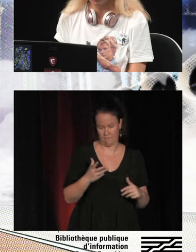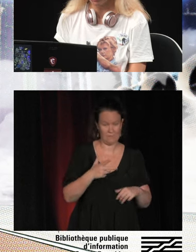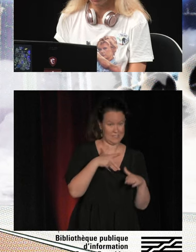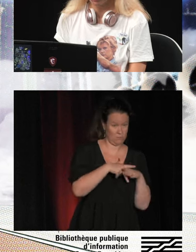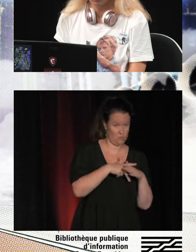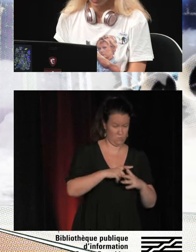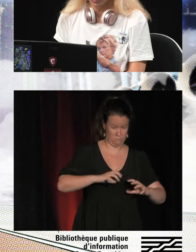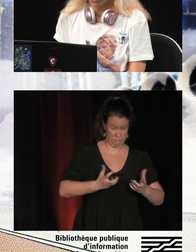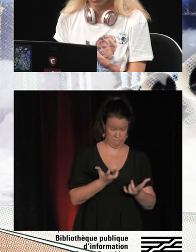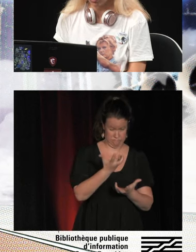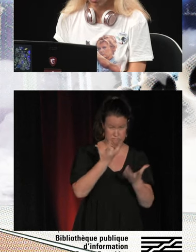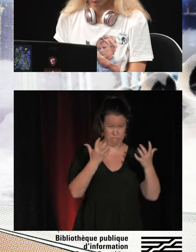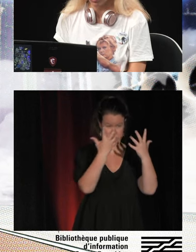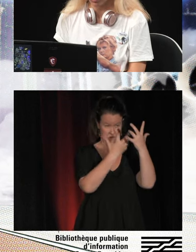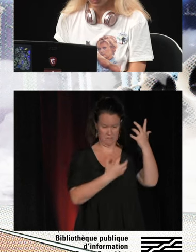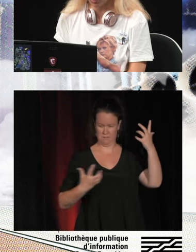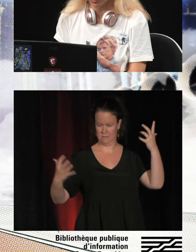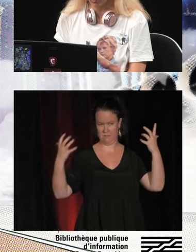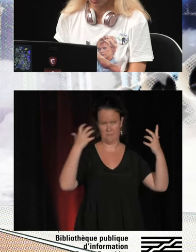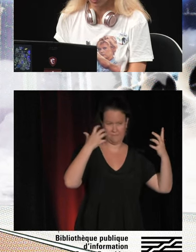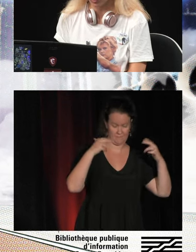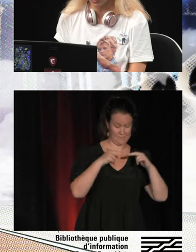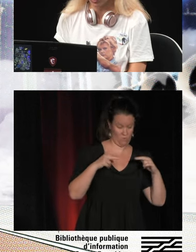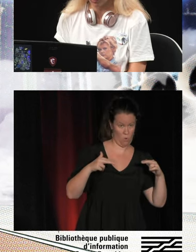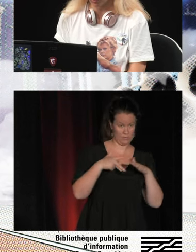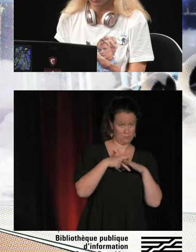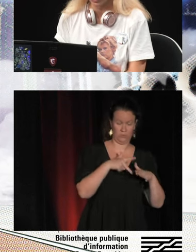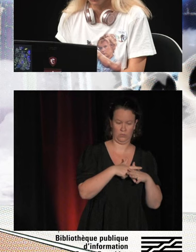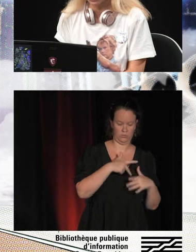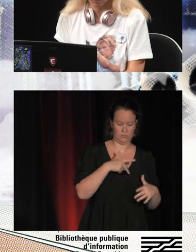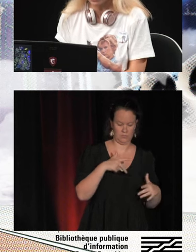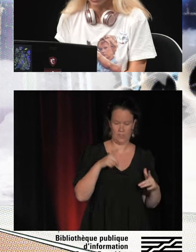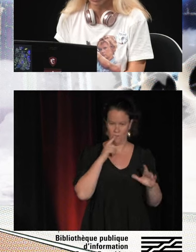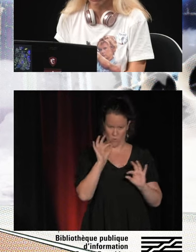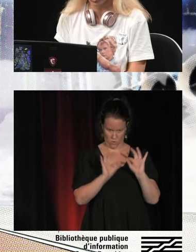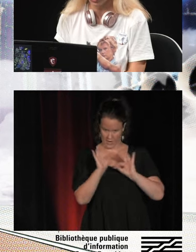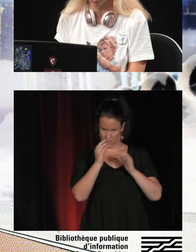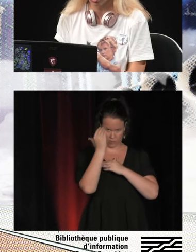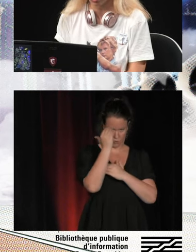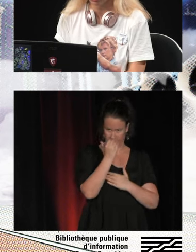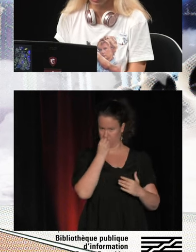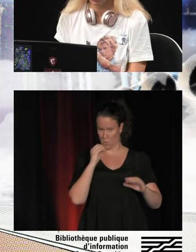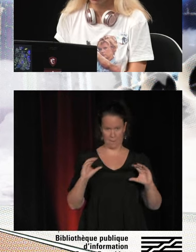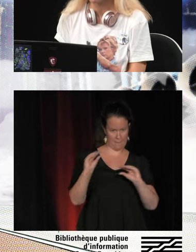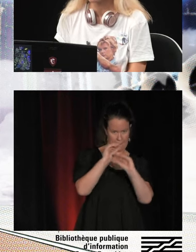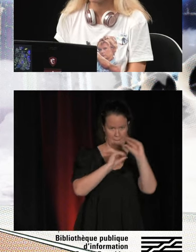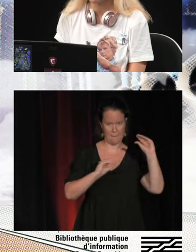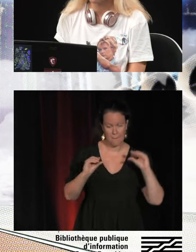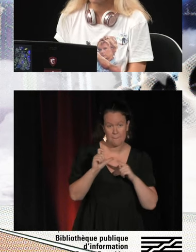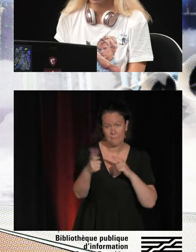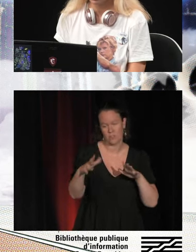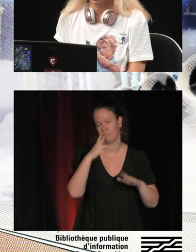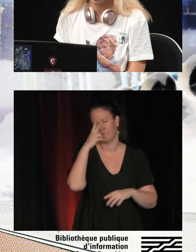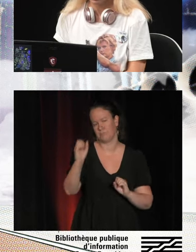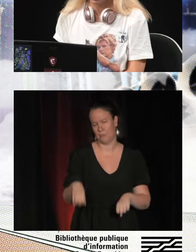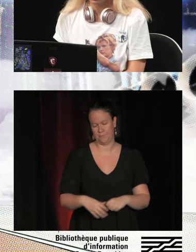début. Le début du jeu, le début du niveau, enfin voilà, faut arriver à te mettre à l'abri dans ta construction. Et après ça va.